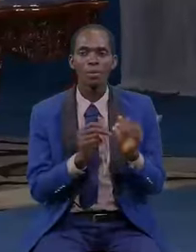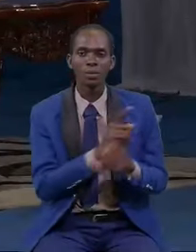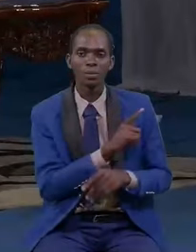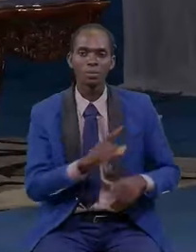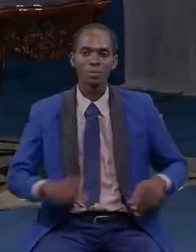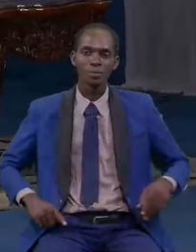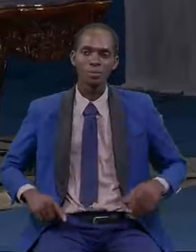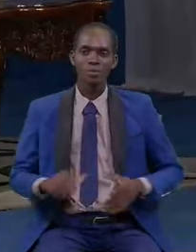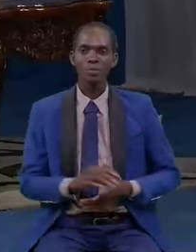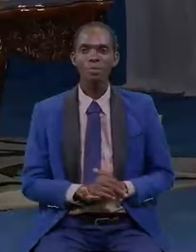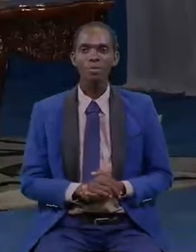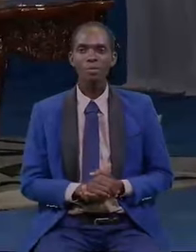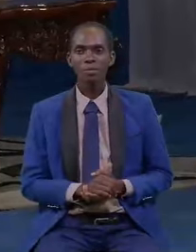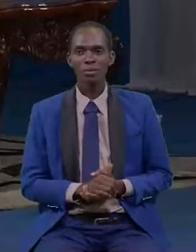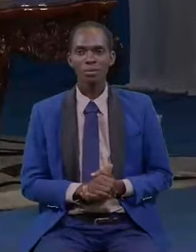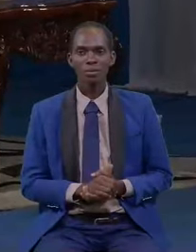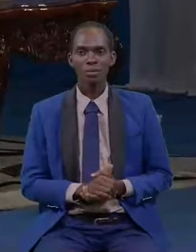gloire à Dieu.